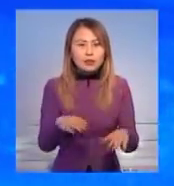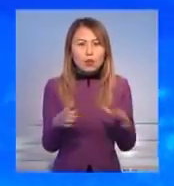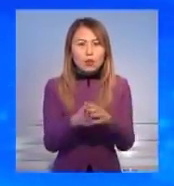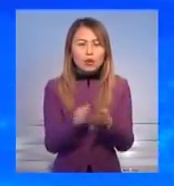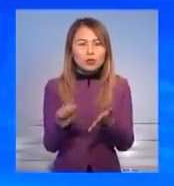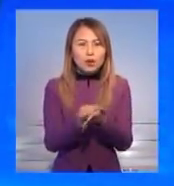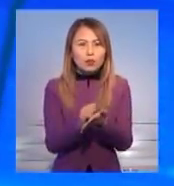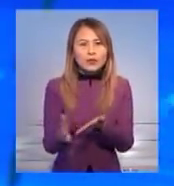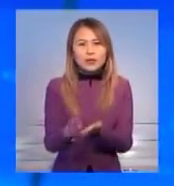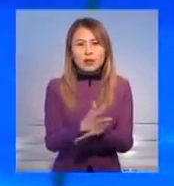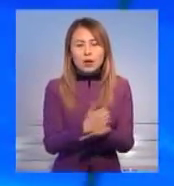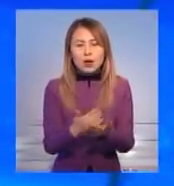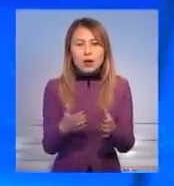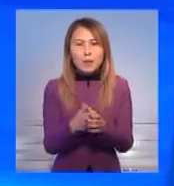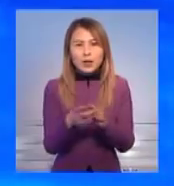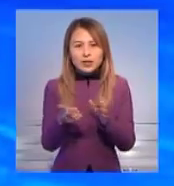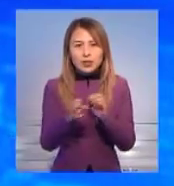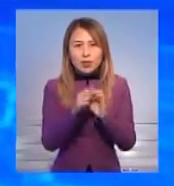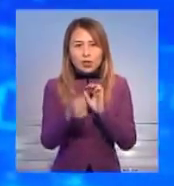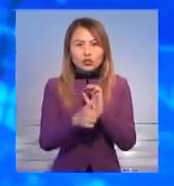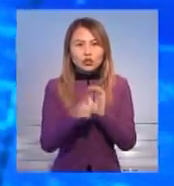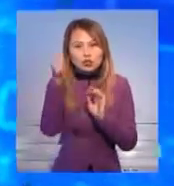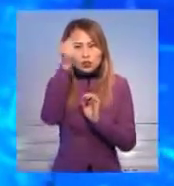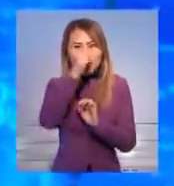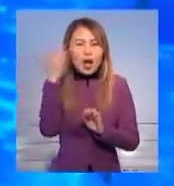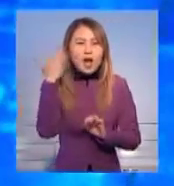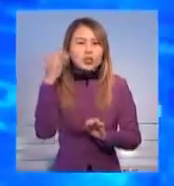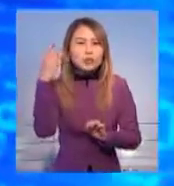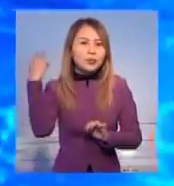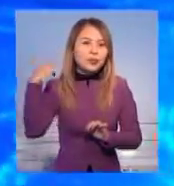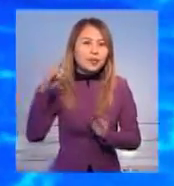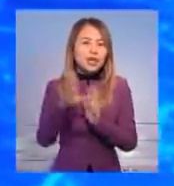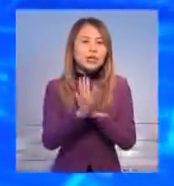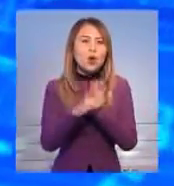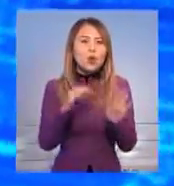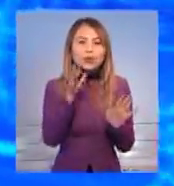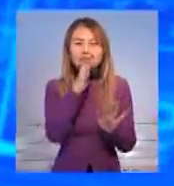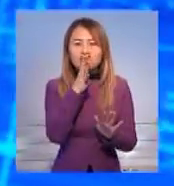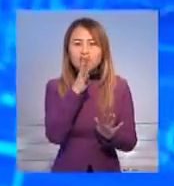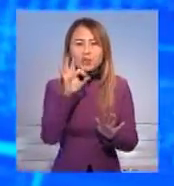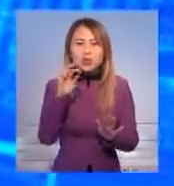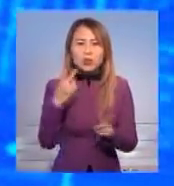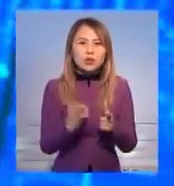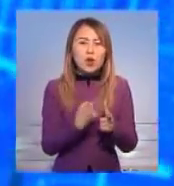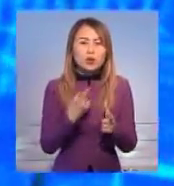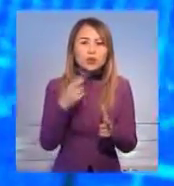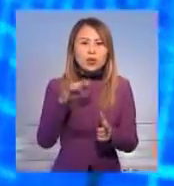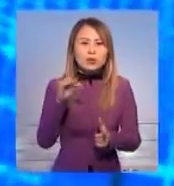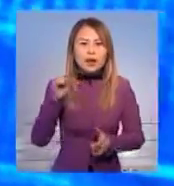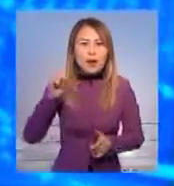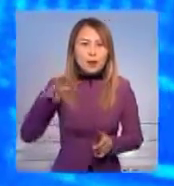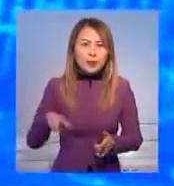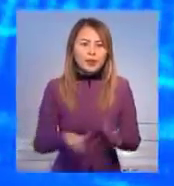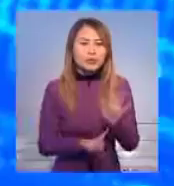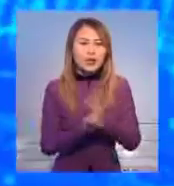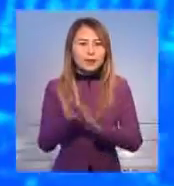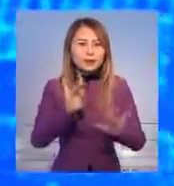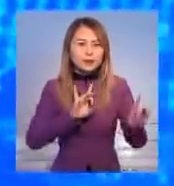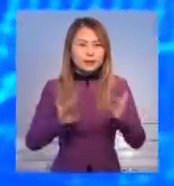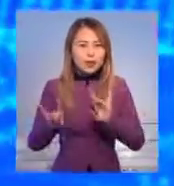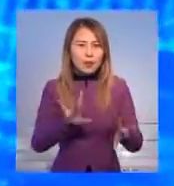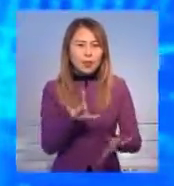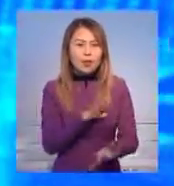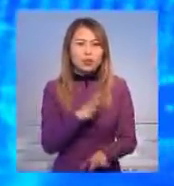жинақтай бастаған. Бұл компания 2016 жылы АКШ президентін сайлау науқанда әлеуметтік желілер арқылы Дональд Трампты жарнамалаумен